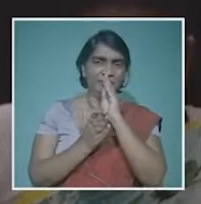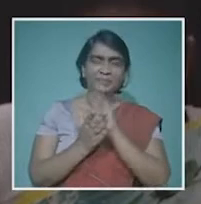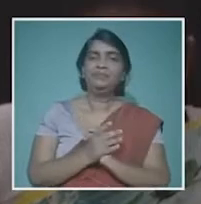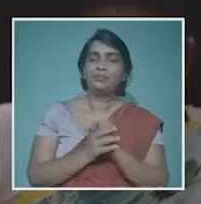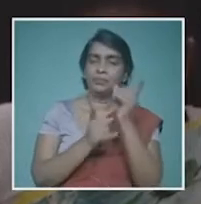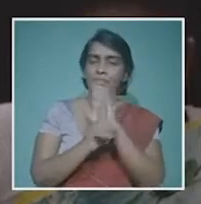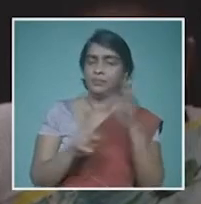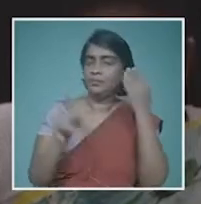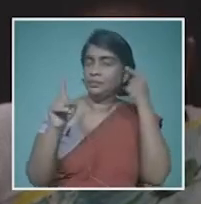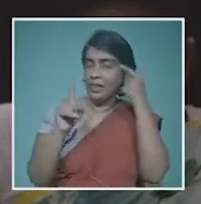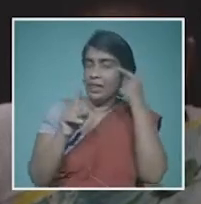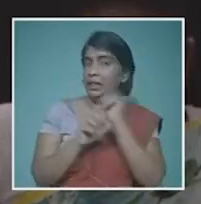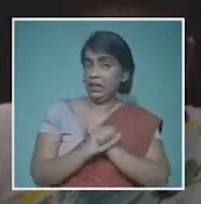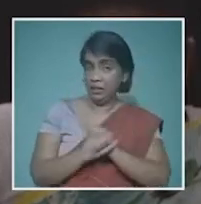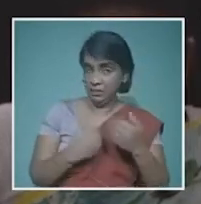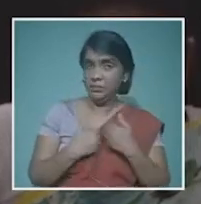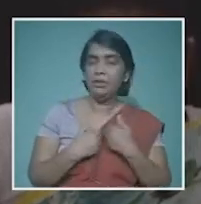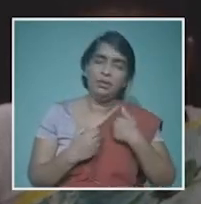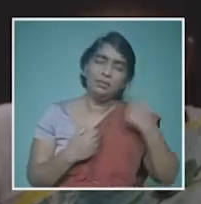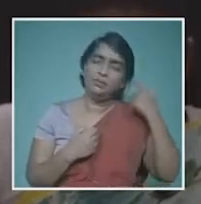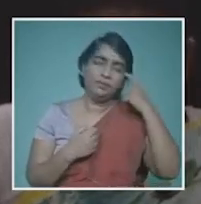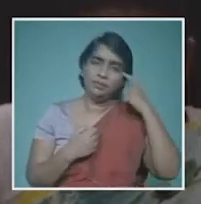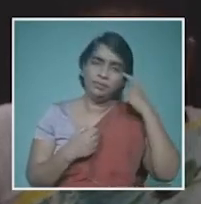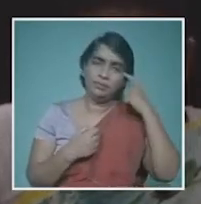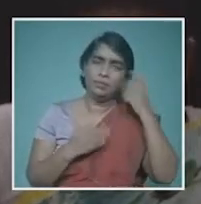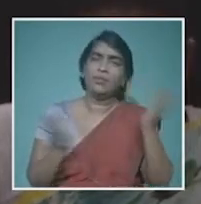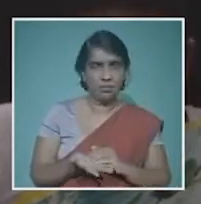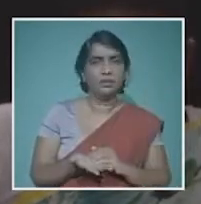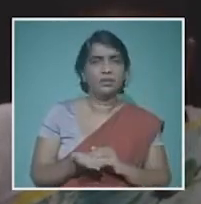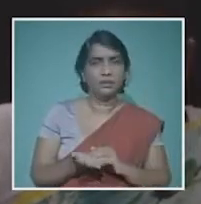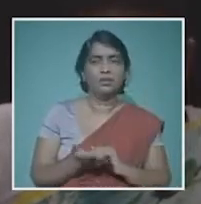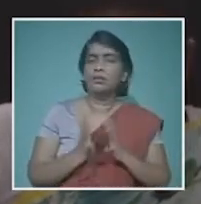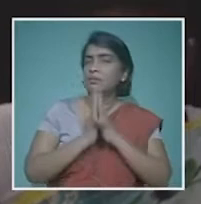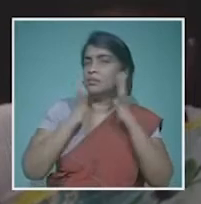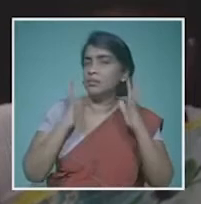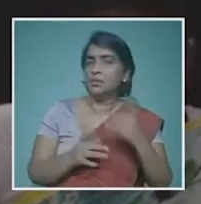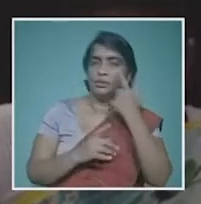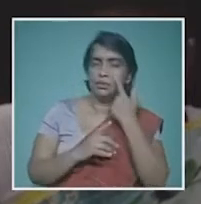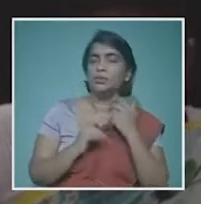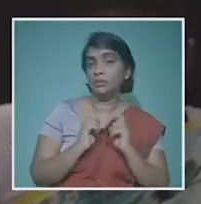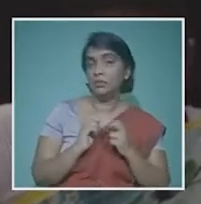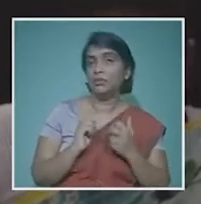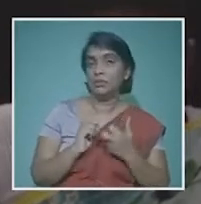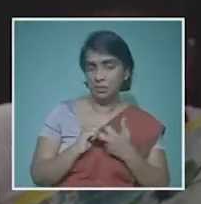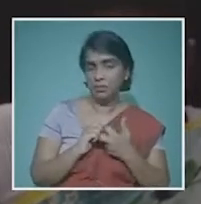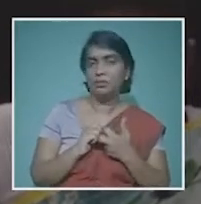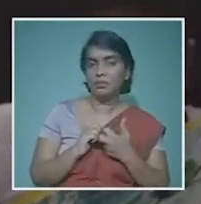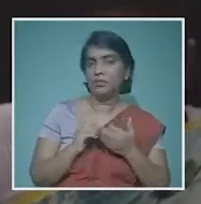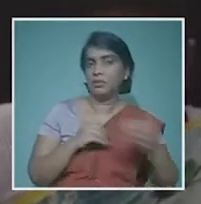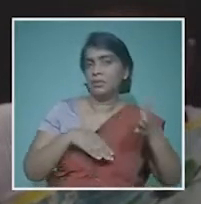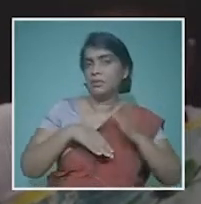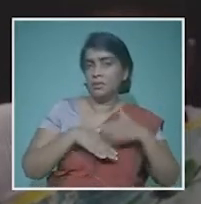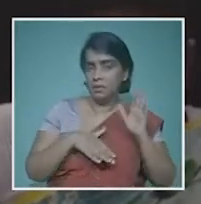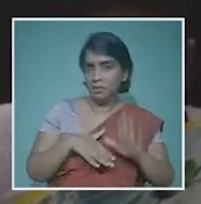එක වගේ කල්පනා නොකරොත් මම හිතන්නේ අපි ආයෙමත් බරපතල ඛේදවාචකයකට මුහුණ දෙනවයි